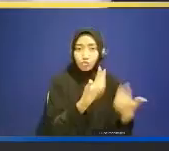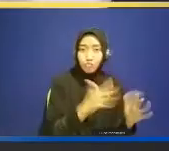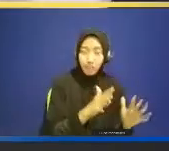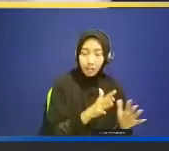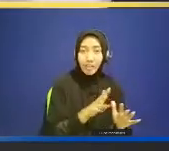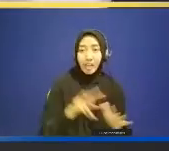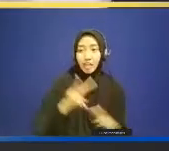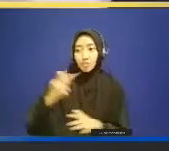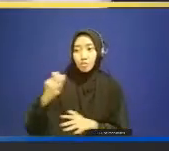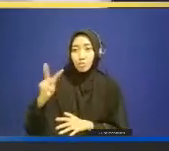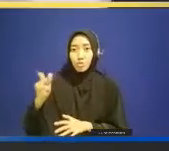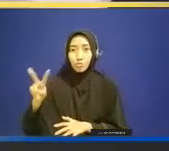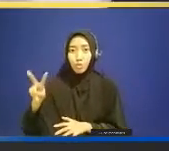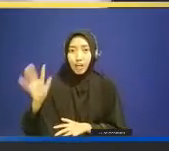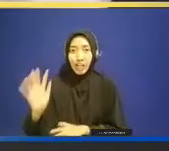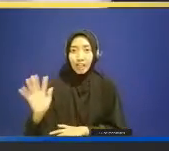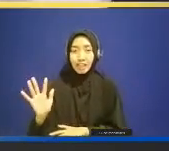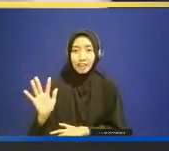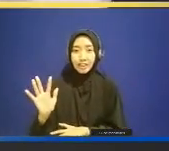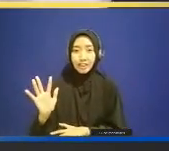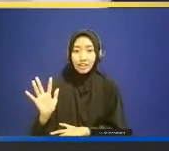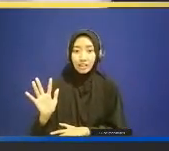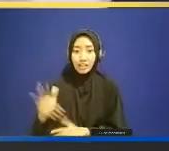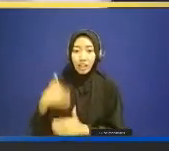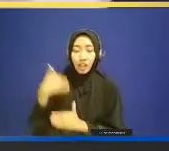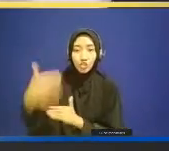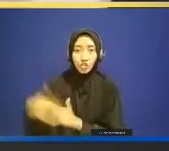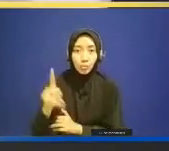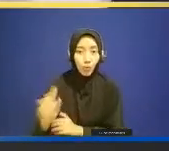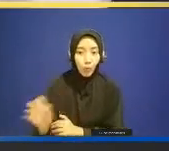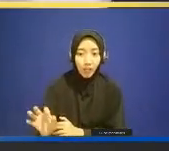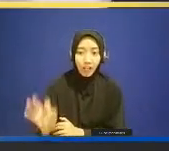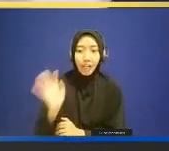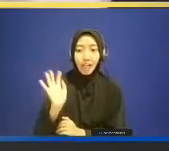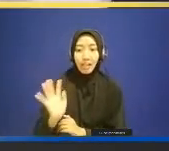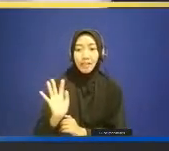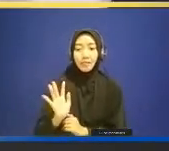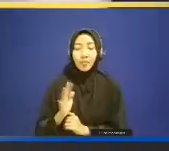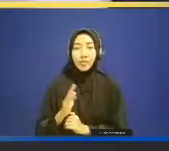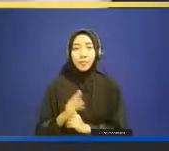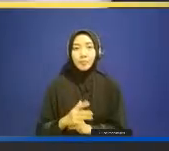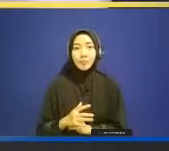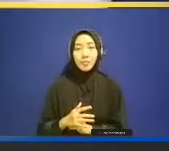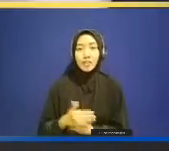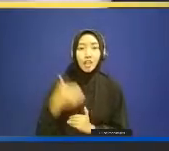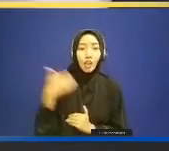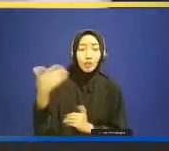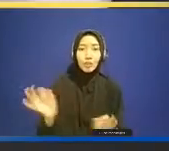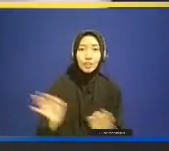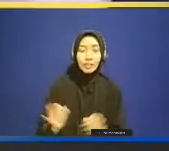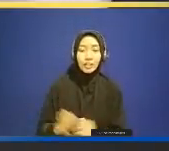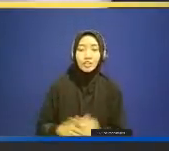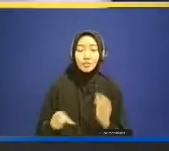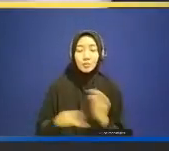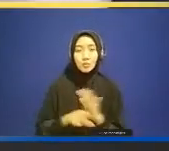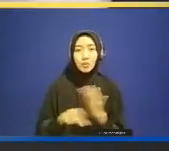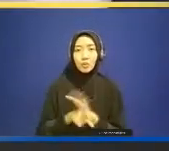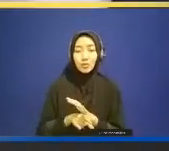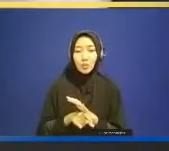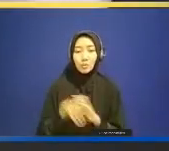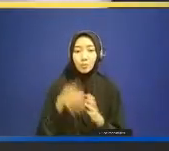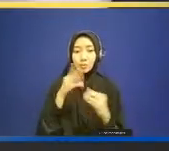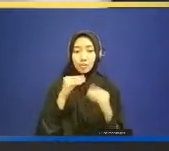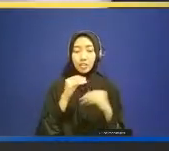dan 2022 memang itu tidak perlu dilanjutkan tertutup juga kita akan dilanjutkan sebagai contoh misalnya ketika